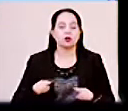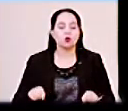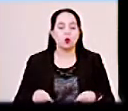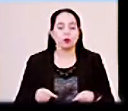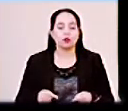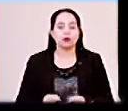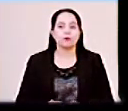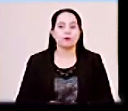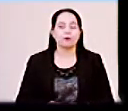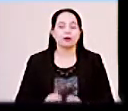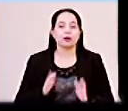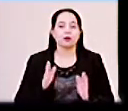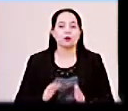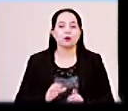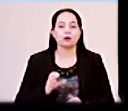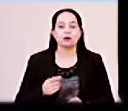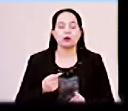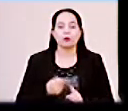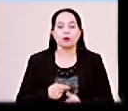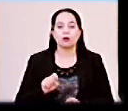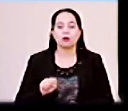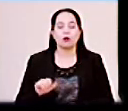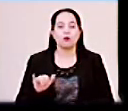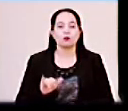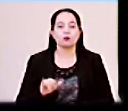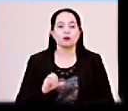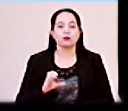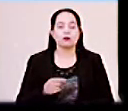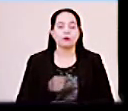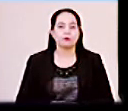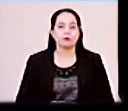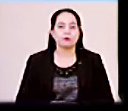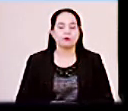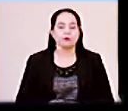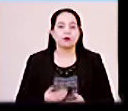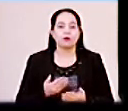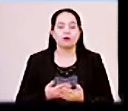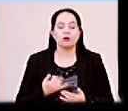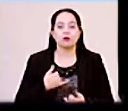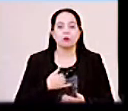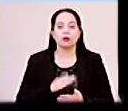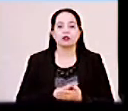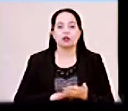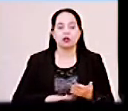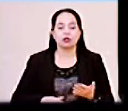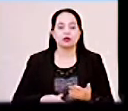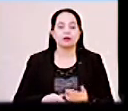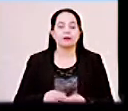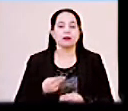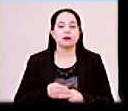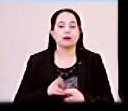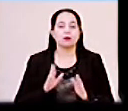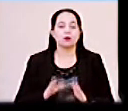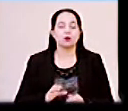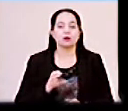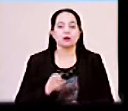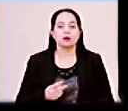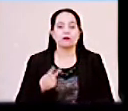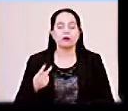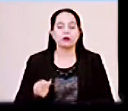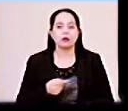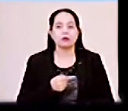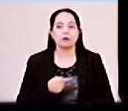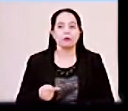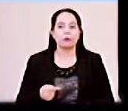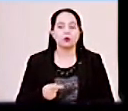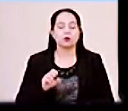скобке. Будет c плюс а умноженное на c минус а. Вот теперь дальше продолжаем. Это будет c квадрат